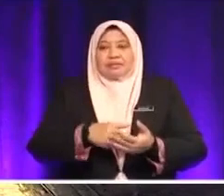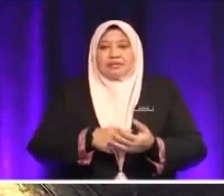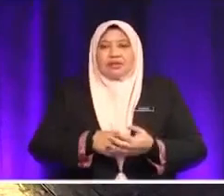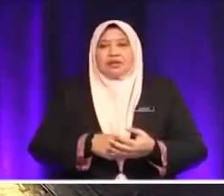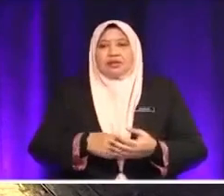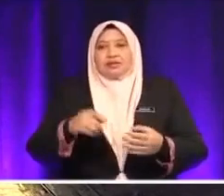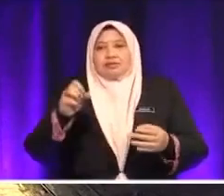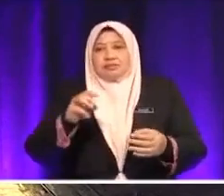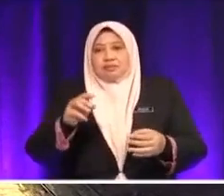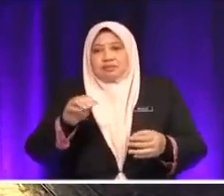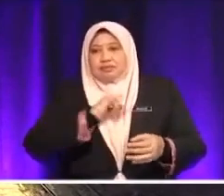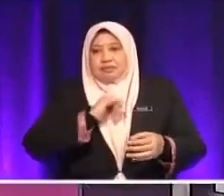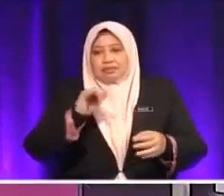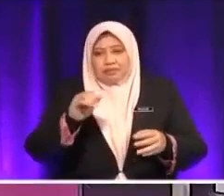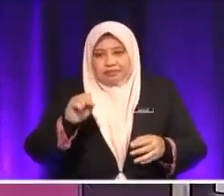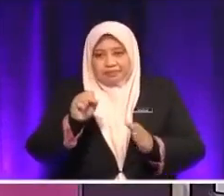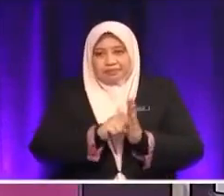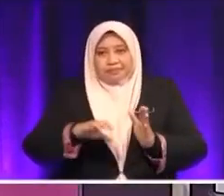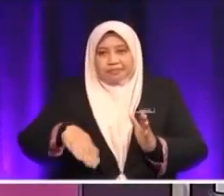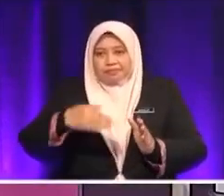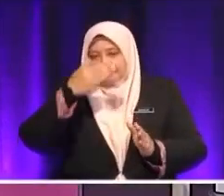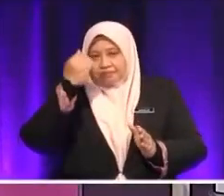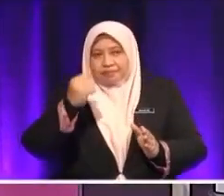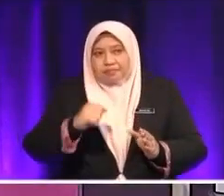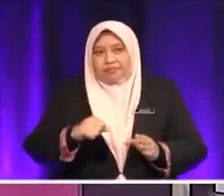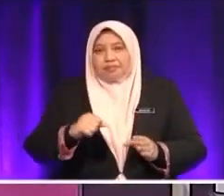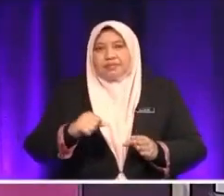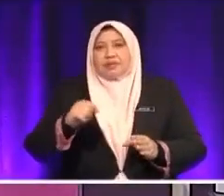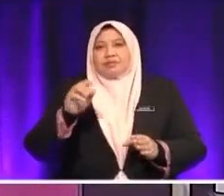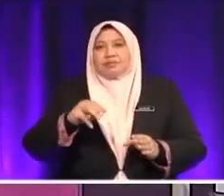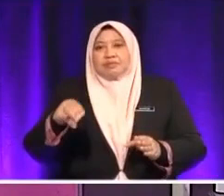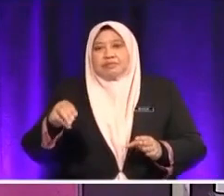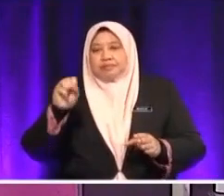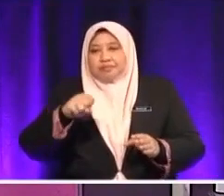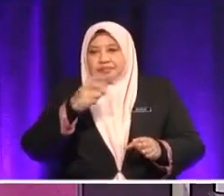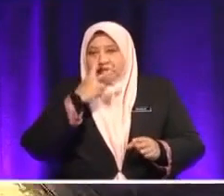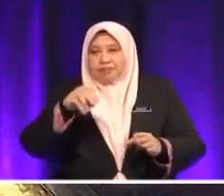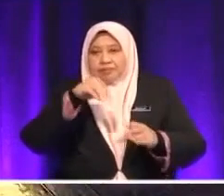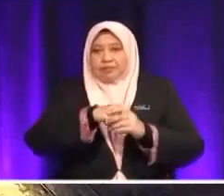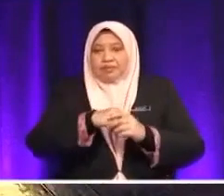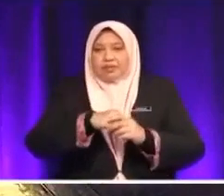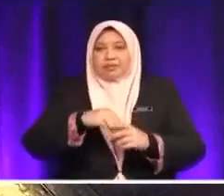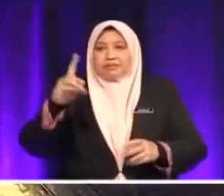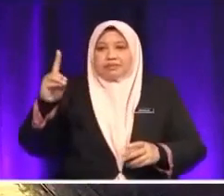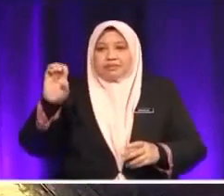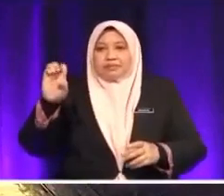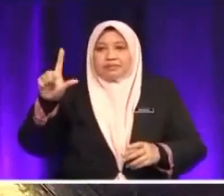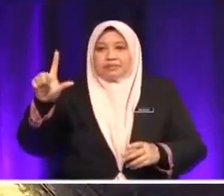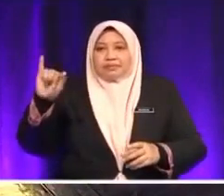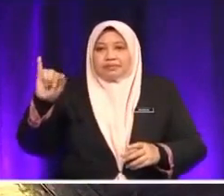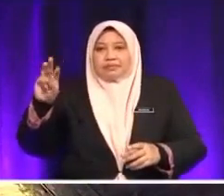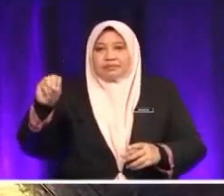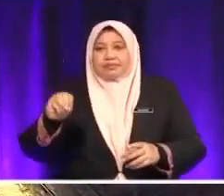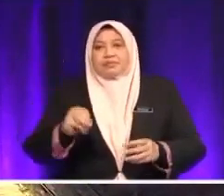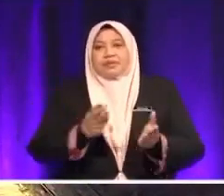Oke Sebelum saya lupa murid boleh melayani di hotel delima pastikan anda semua ke portal D5